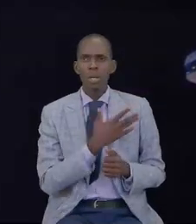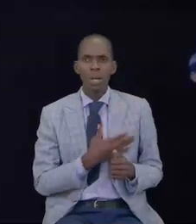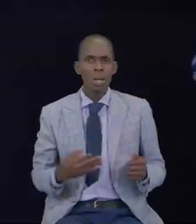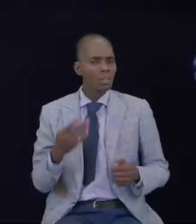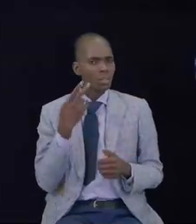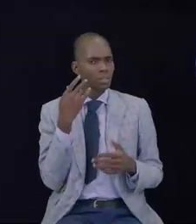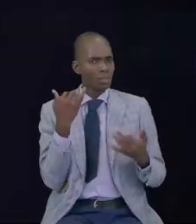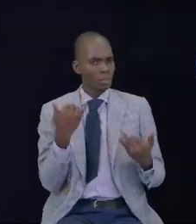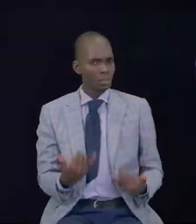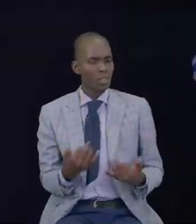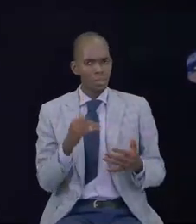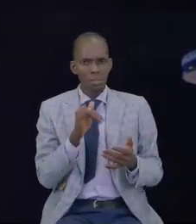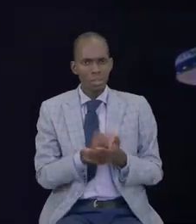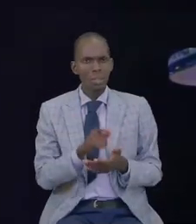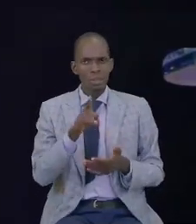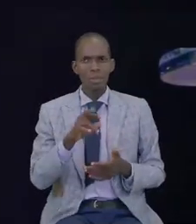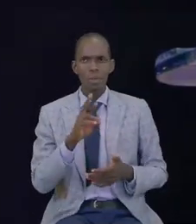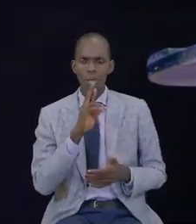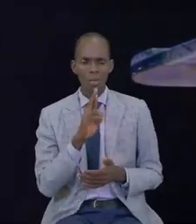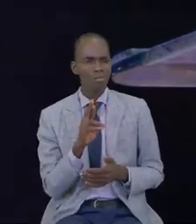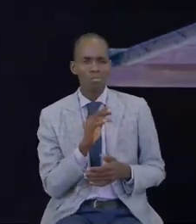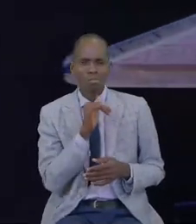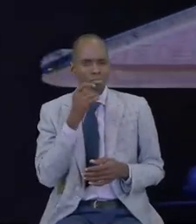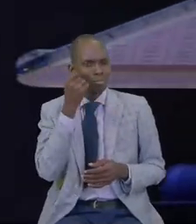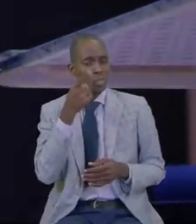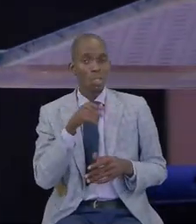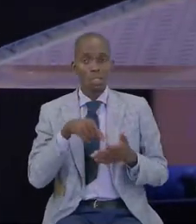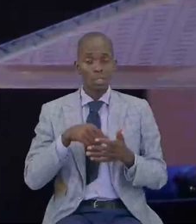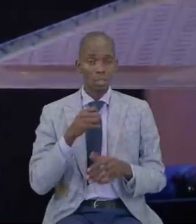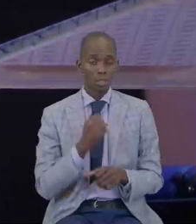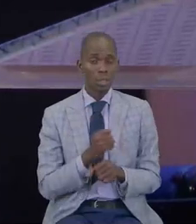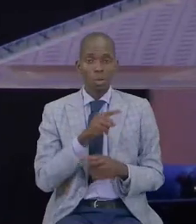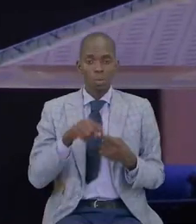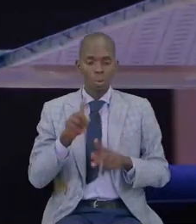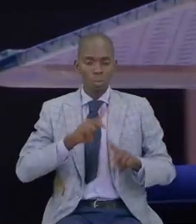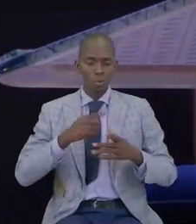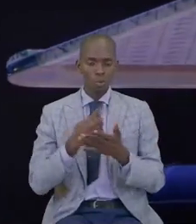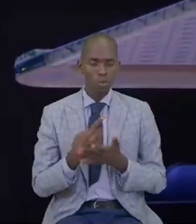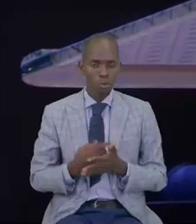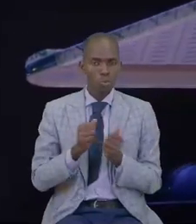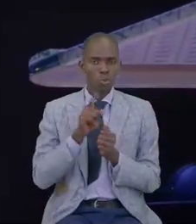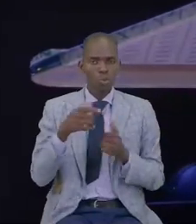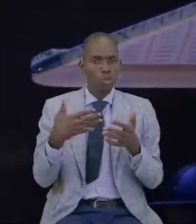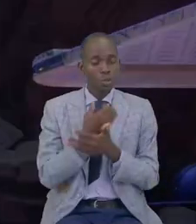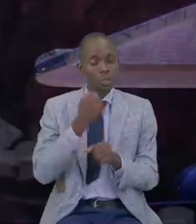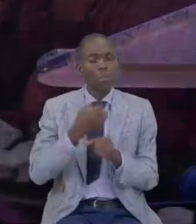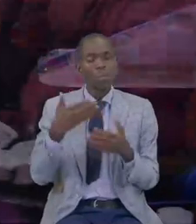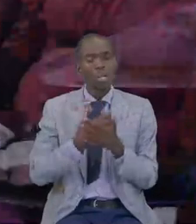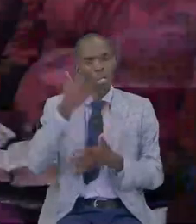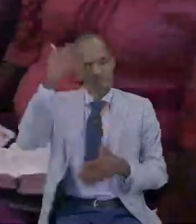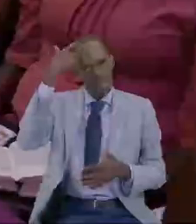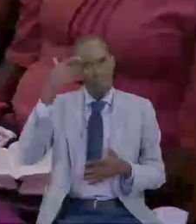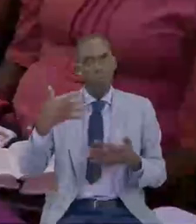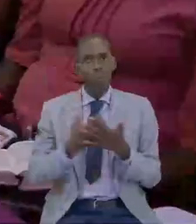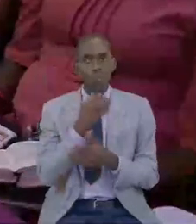c'est comme du grec, je ne comprends pas. Mais cette année, quand ils vont s'entretenir avec toi, dans cette nouvelle année, nouveau cerveau,